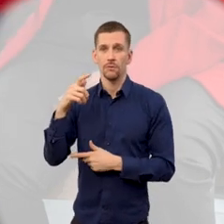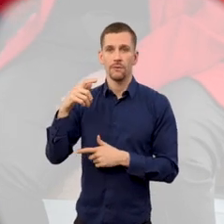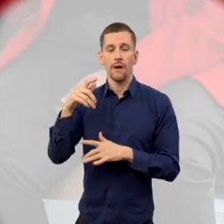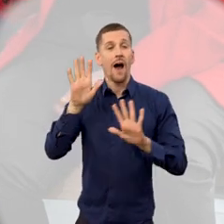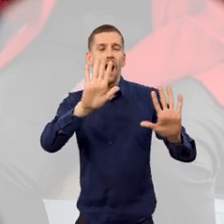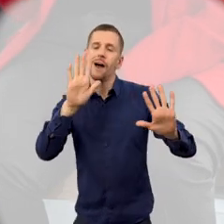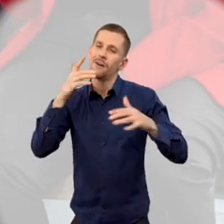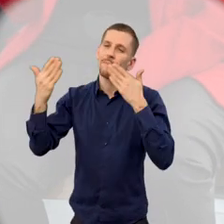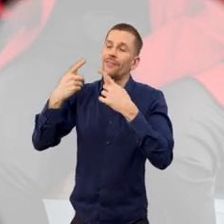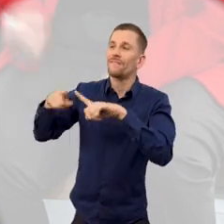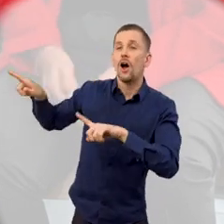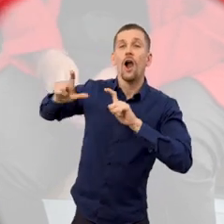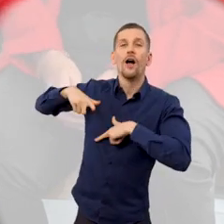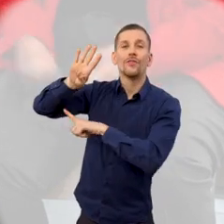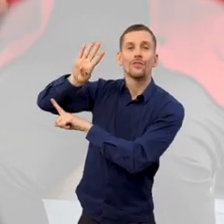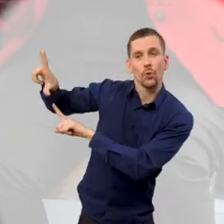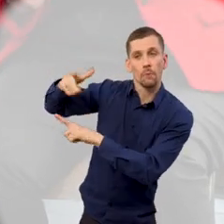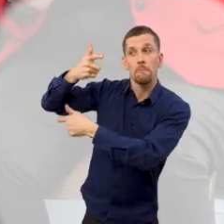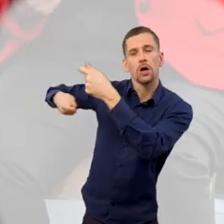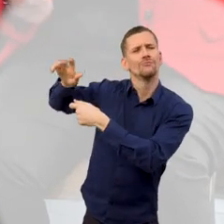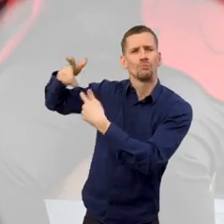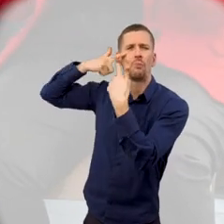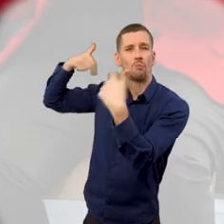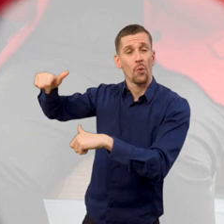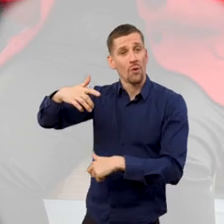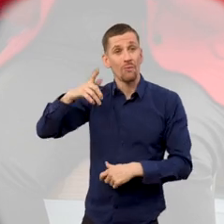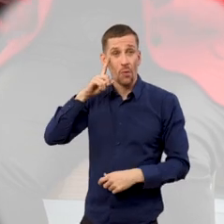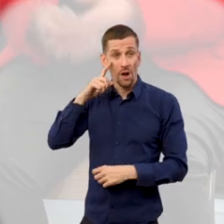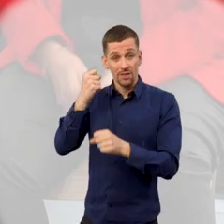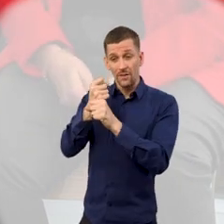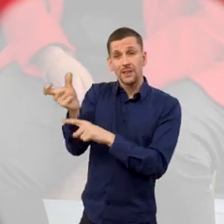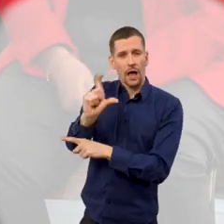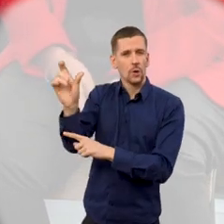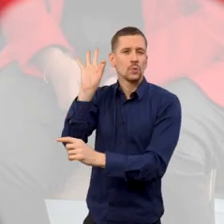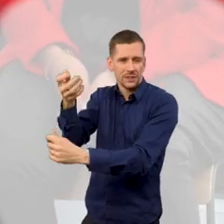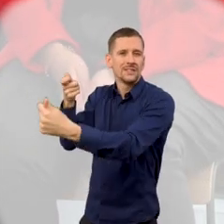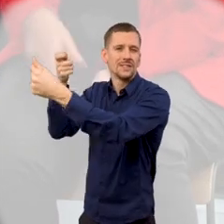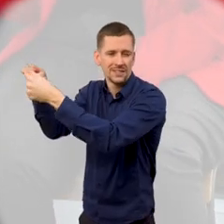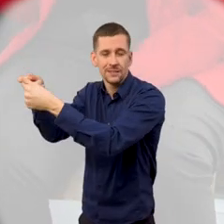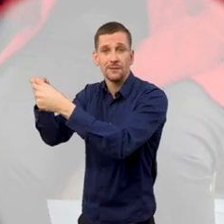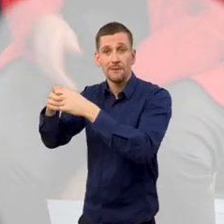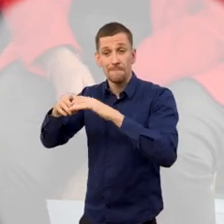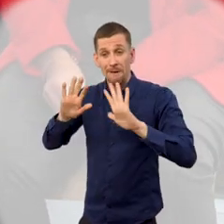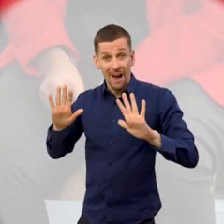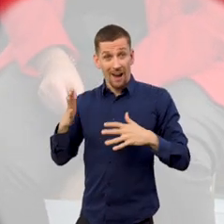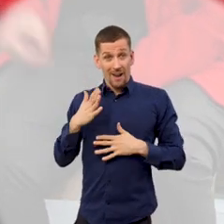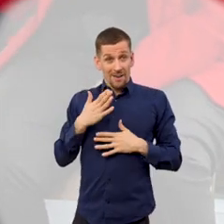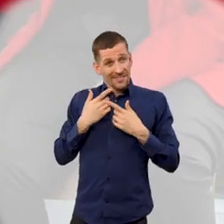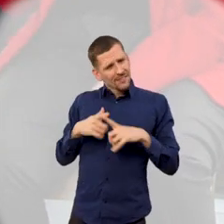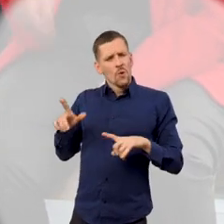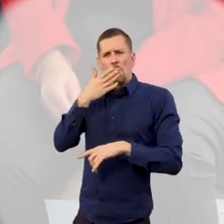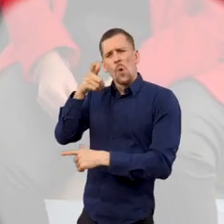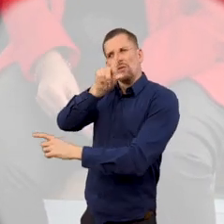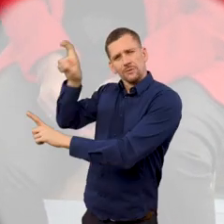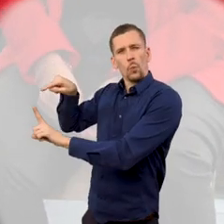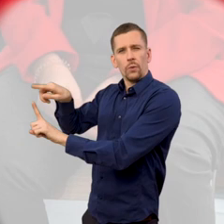Plutôt 42, parce que nous, c'est vrai, ils ne vont pas trop sur le marché du travail. Oui, donc, c'est des salaires d'alternants. Hein. S'ils ont des salaires, c'est des salaires d'alternants. Et puis après, ils continuent finalement. Et ils